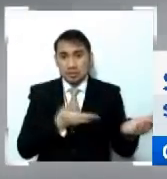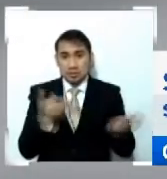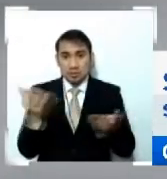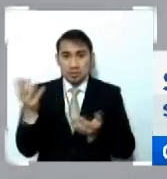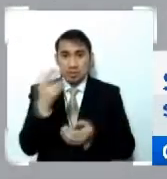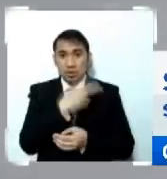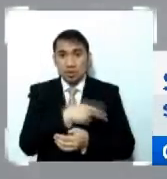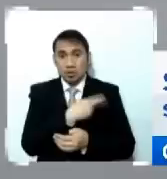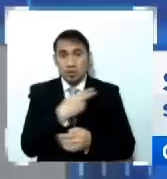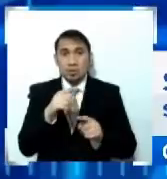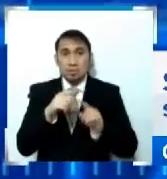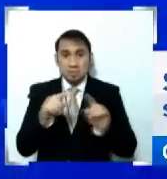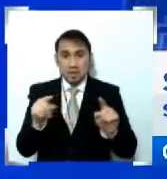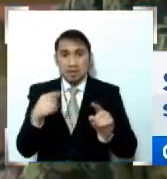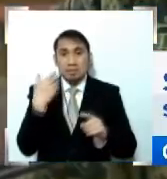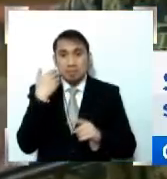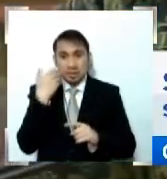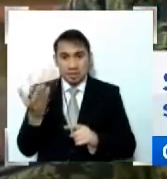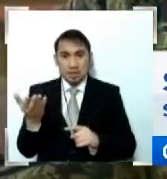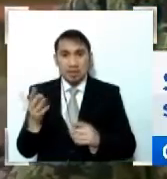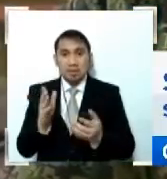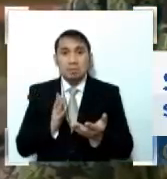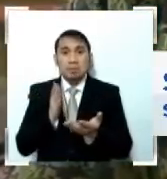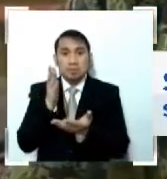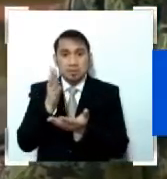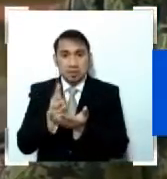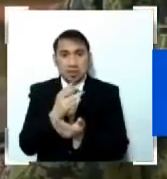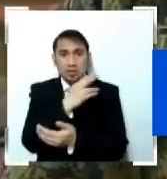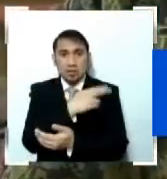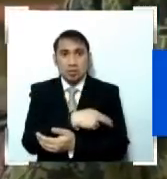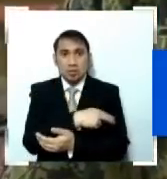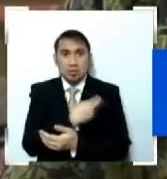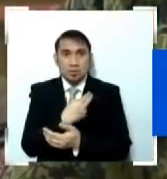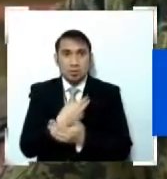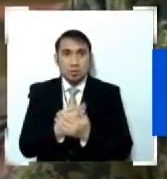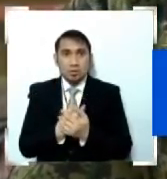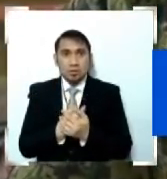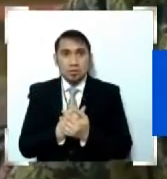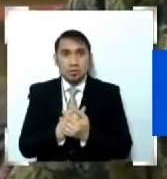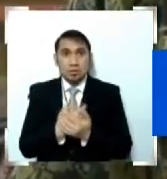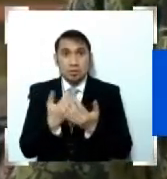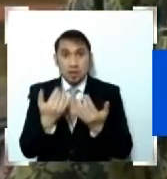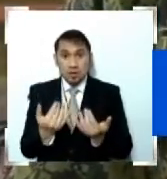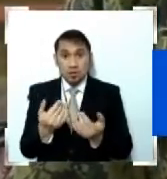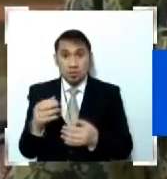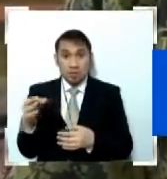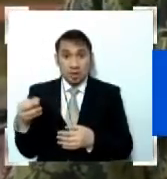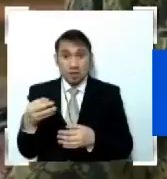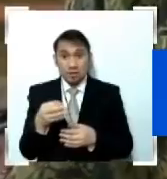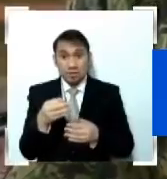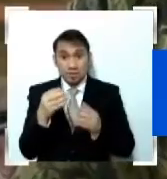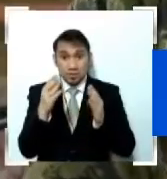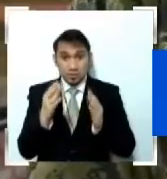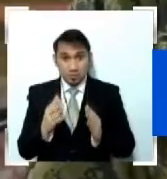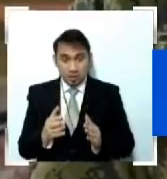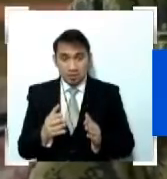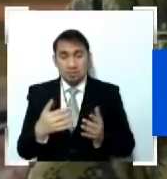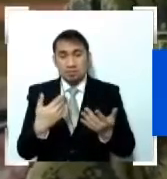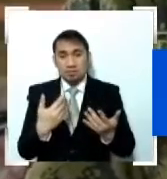idineklarang dead on arrival. Nag-responde agad yung mga mangingisda. Nakarecover sila ng isang